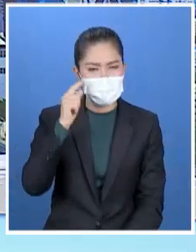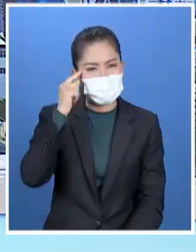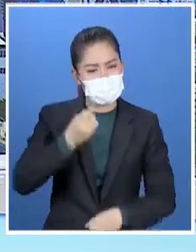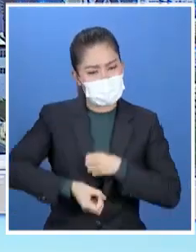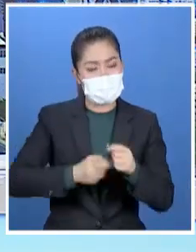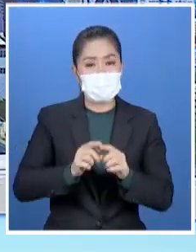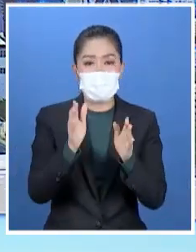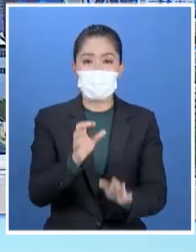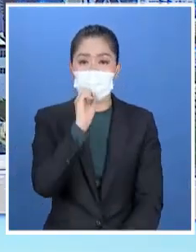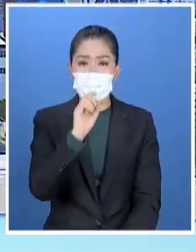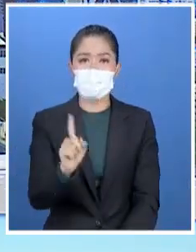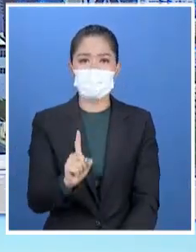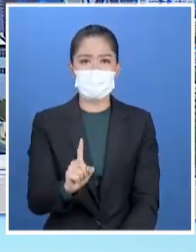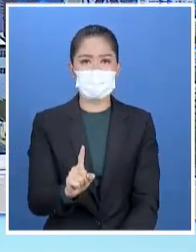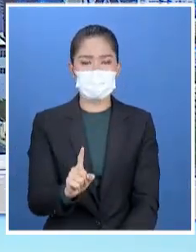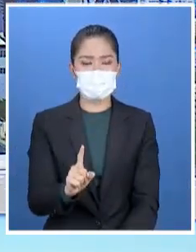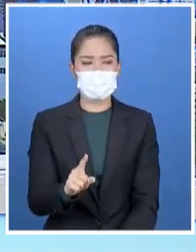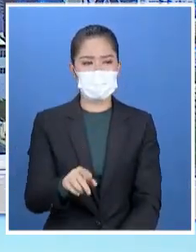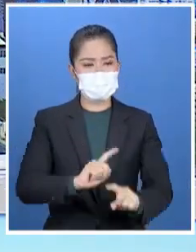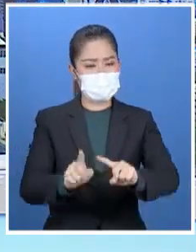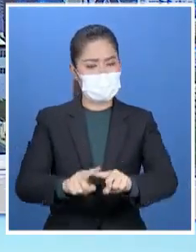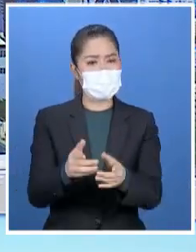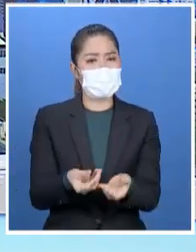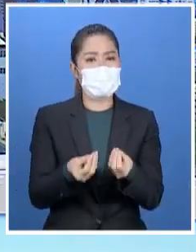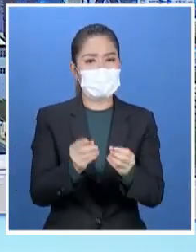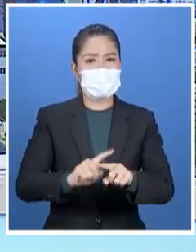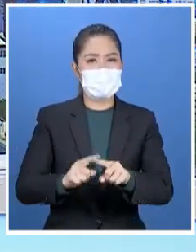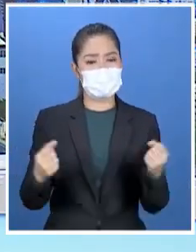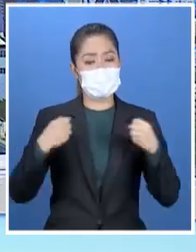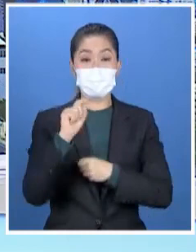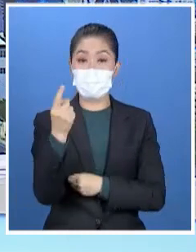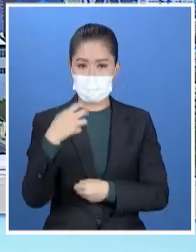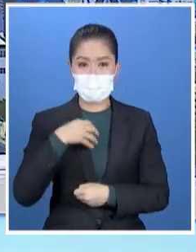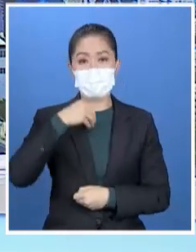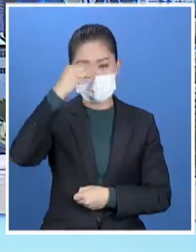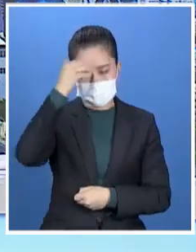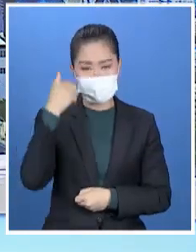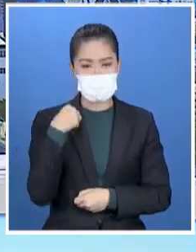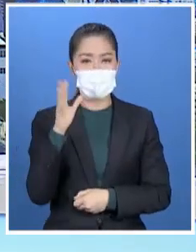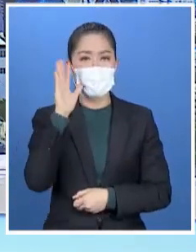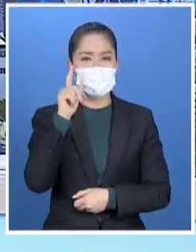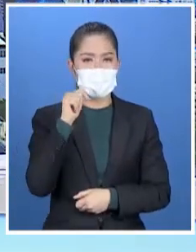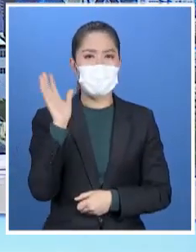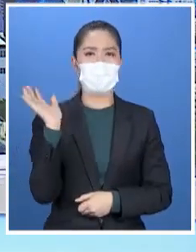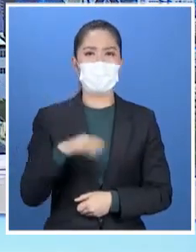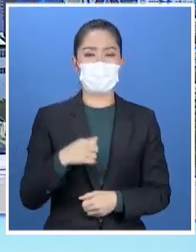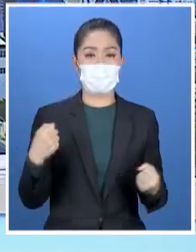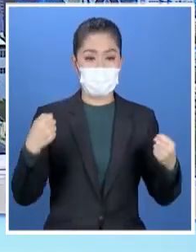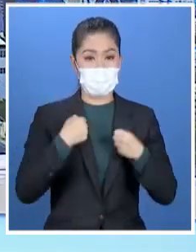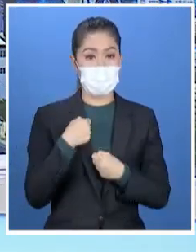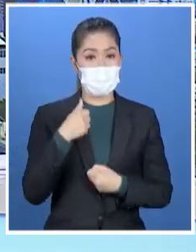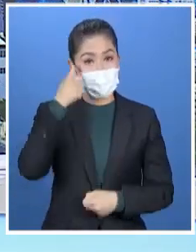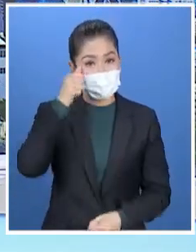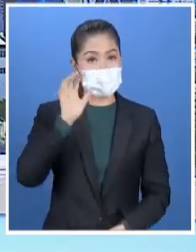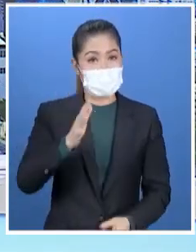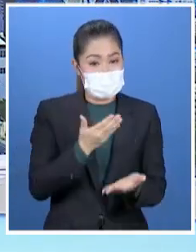ท้อนกันมาแต่บางคนก็บอกว่าอาจจะสร้างความหลากหลายให้กับเด็กรู้สึกได้แต่งอะไรใหม่ๆอยากไปเรียนผู้ปกครองบางคนบอกโอ้โห5